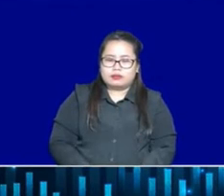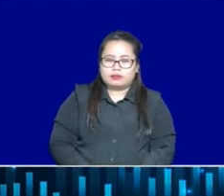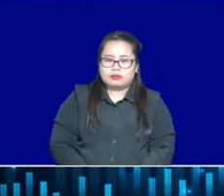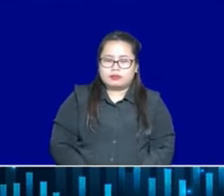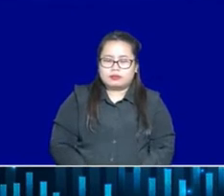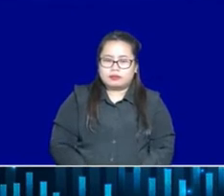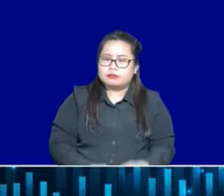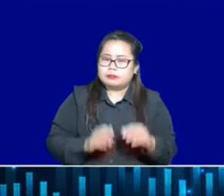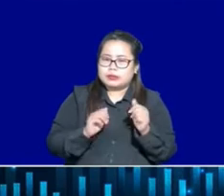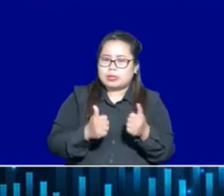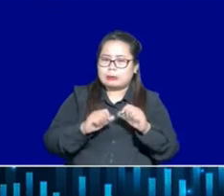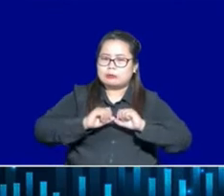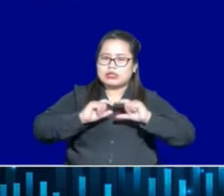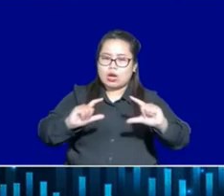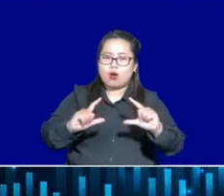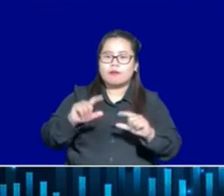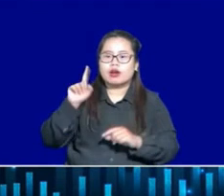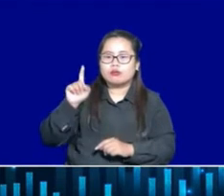menjawab kebutuhan